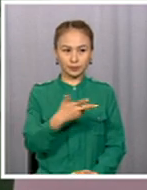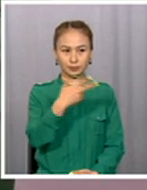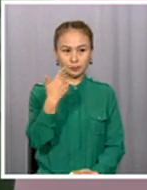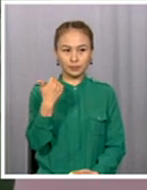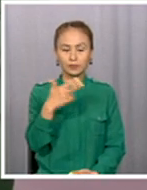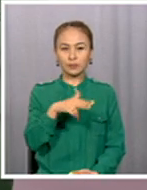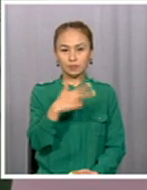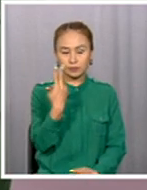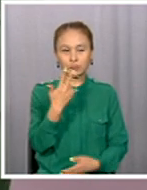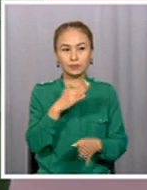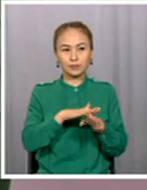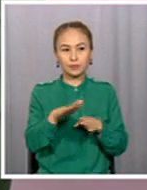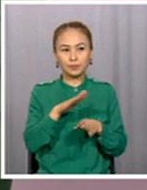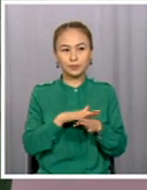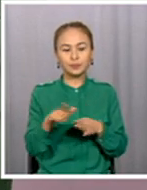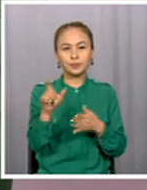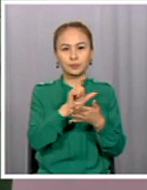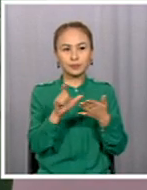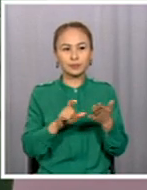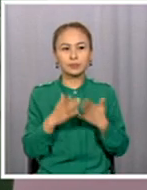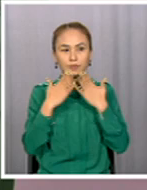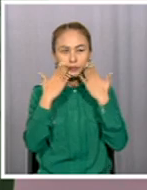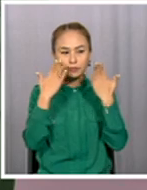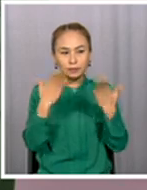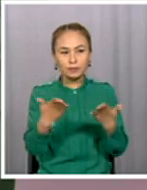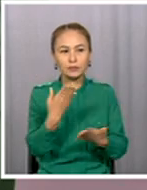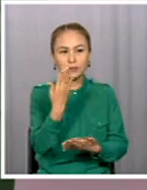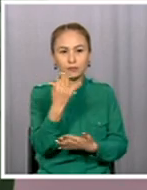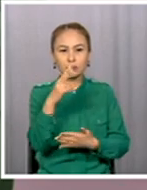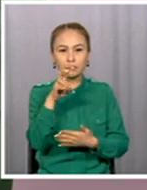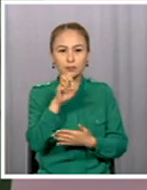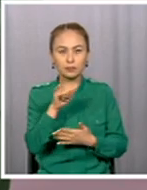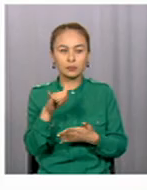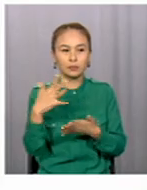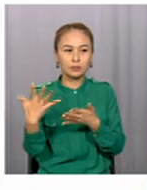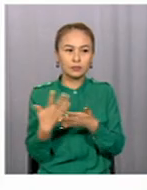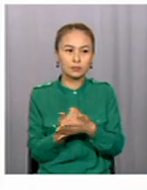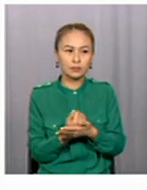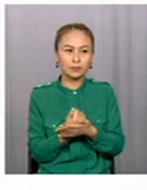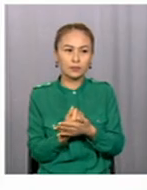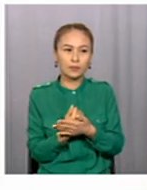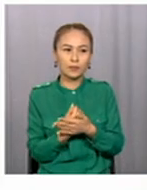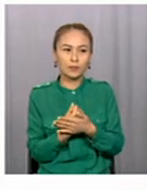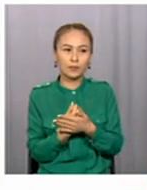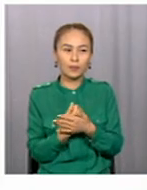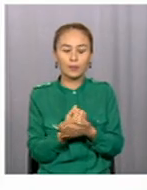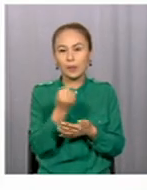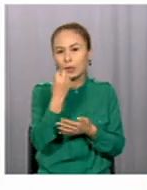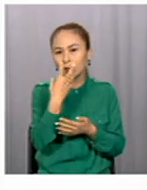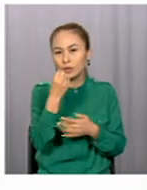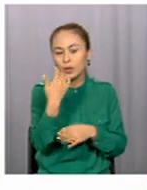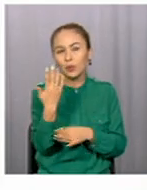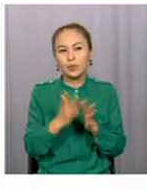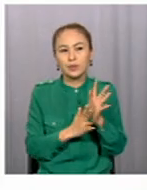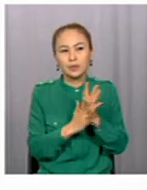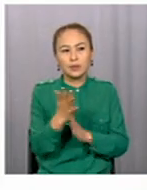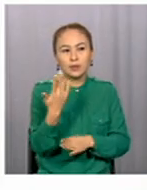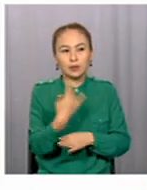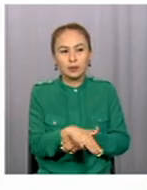33-ші жаттығу. Өлеңді оқып, шылауларды табамыз. Гүлдер өссе